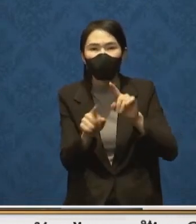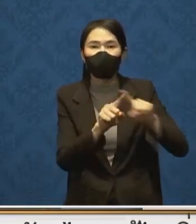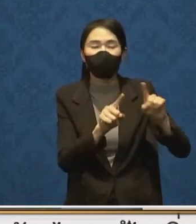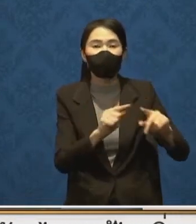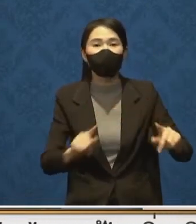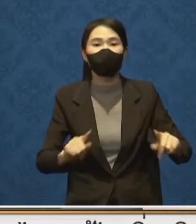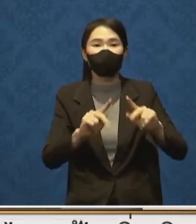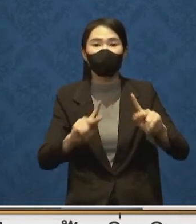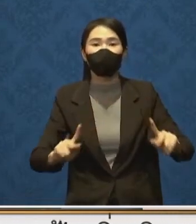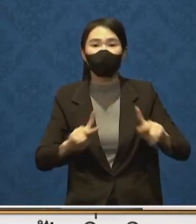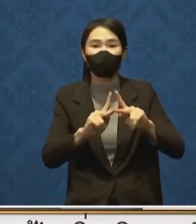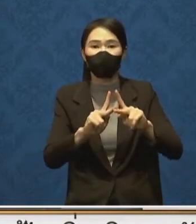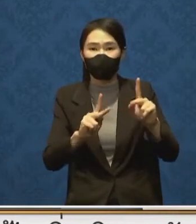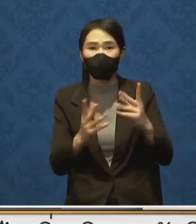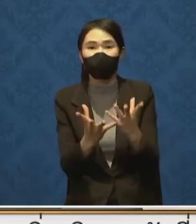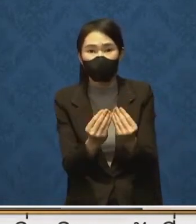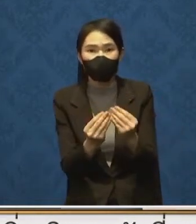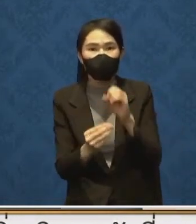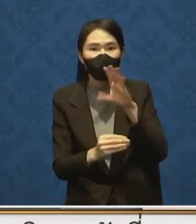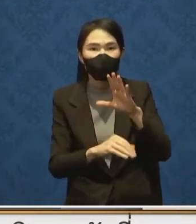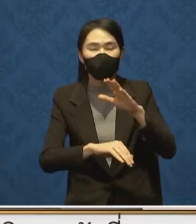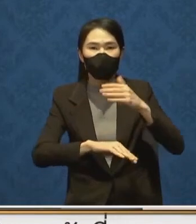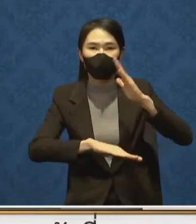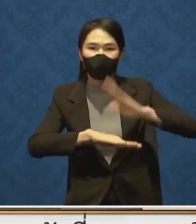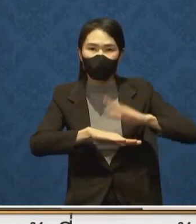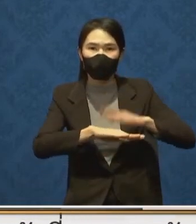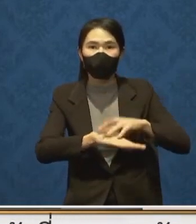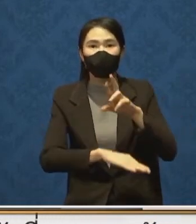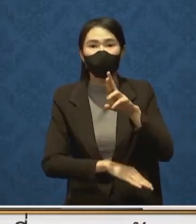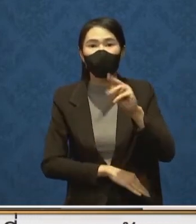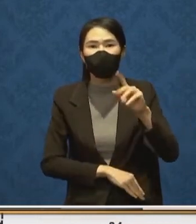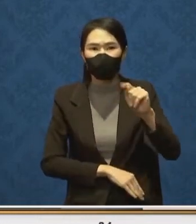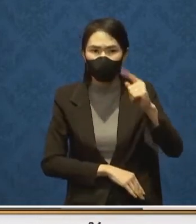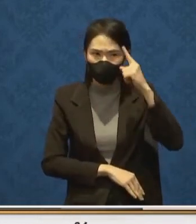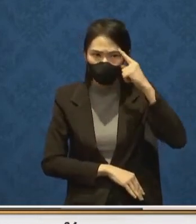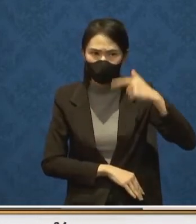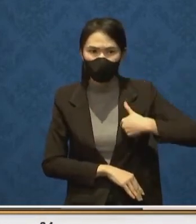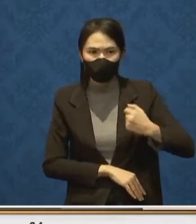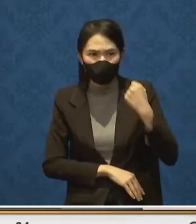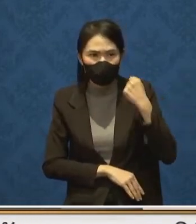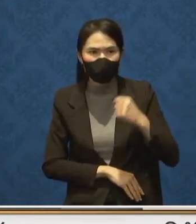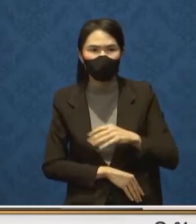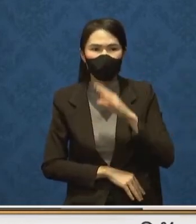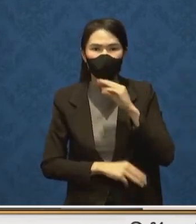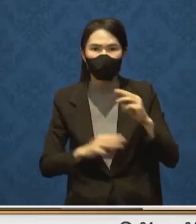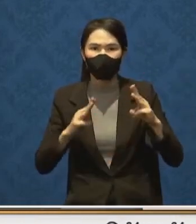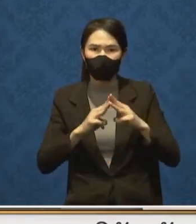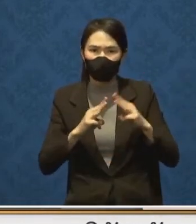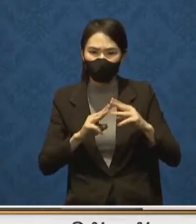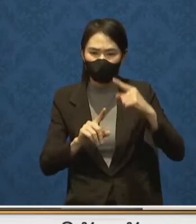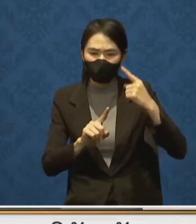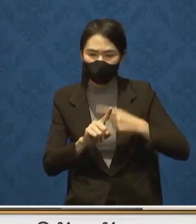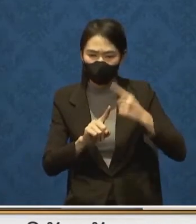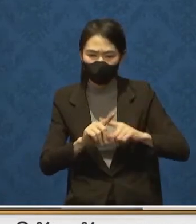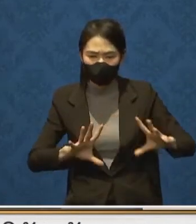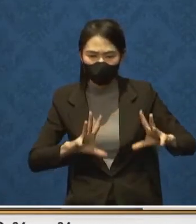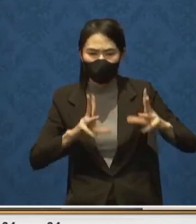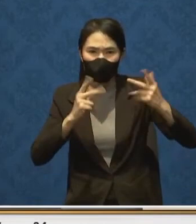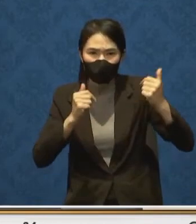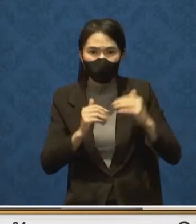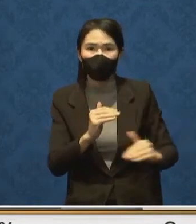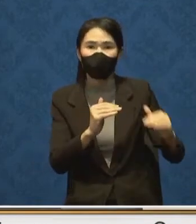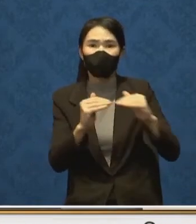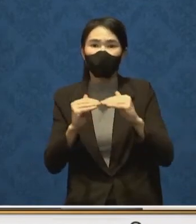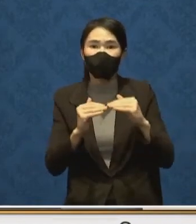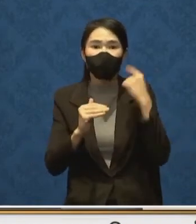ที่กระสวงทรัพเลยครับบอกรฐมนตีเวลาวุธหน่อยวามีคามกลาอาหารสัญญาเช่าหมดนั่หมายคววาสิทธิต้องกลับมาเป็ข